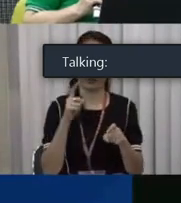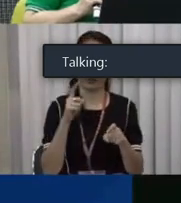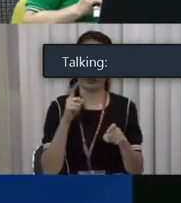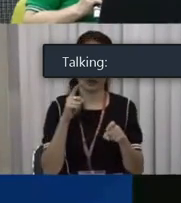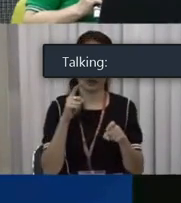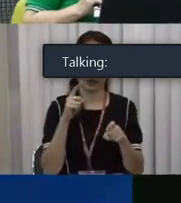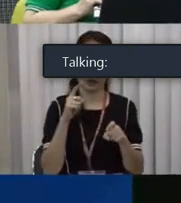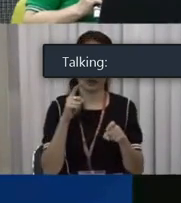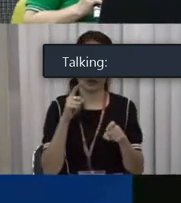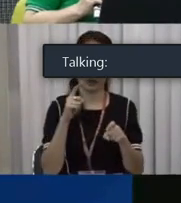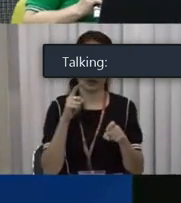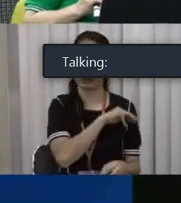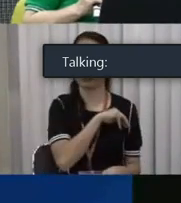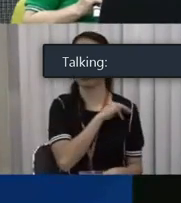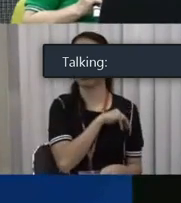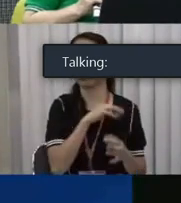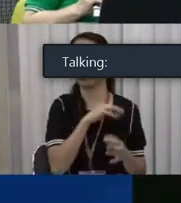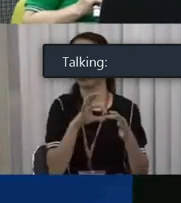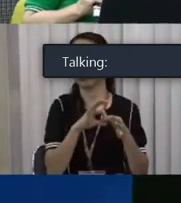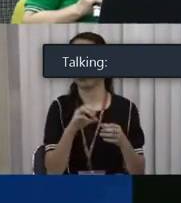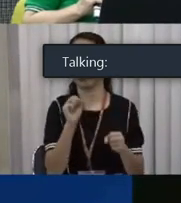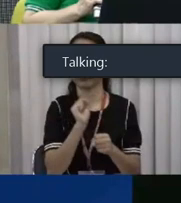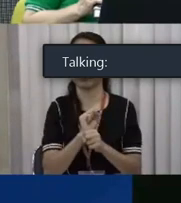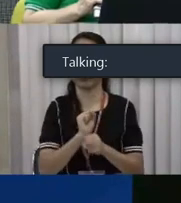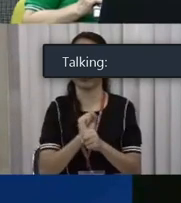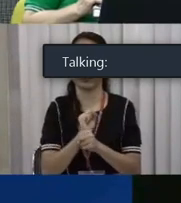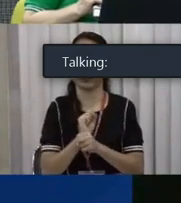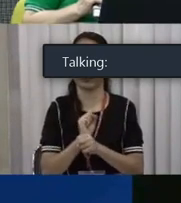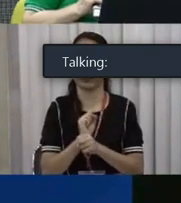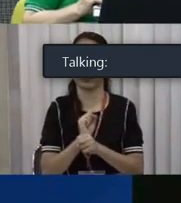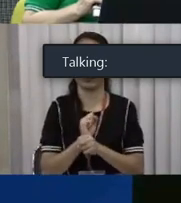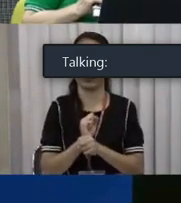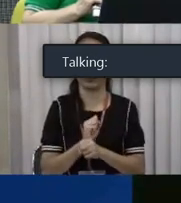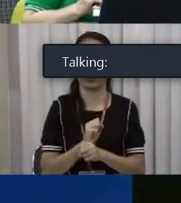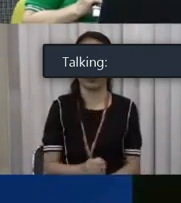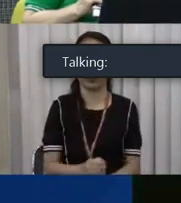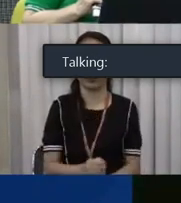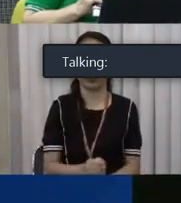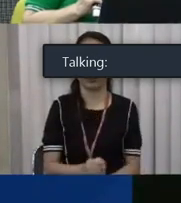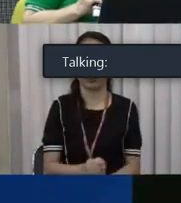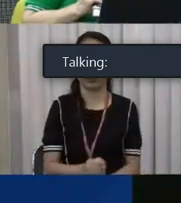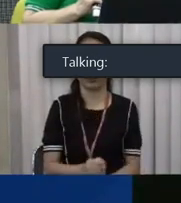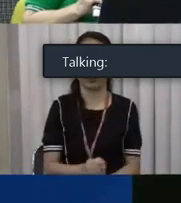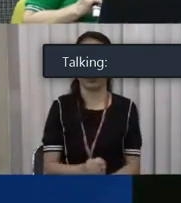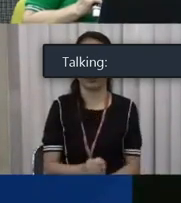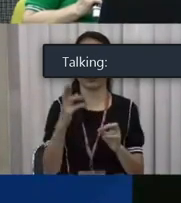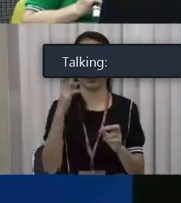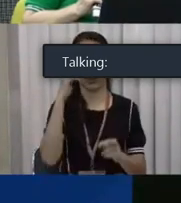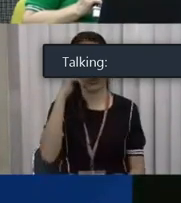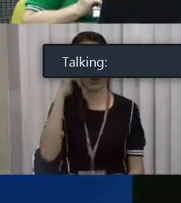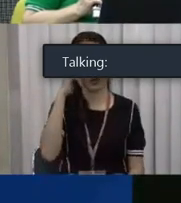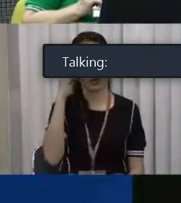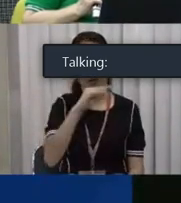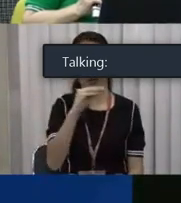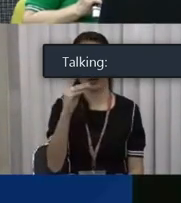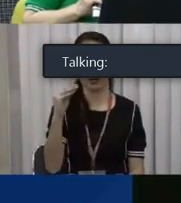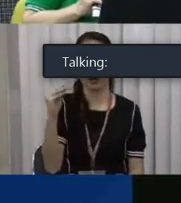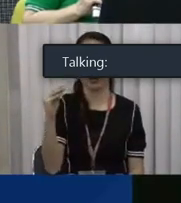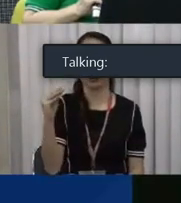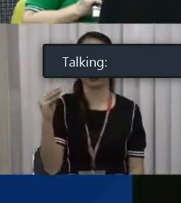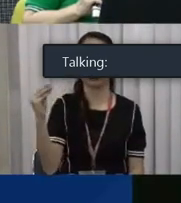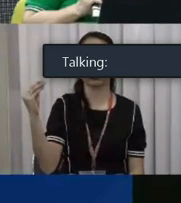and manner of work sa ilahang operations. Impose reasonable conditions of hiring. So unsay